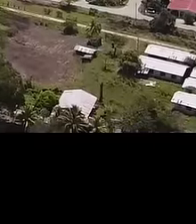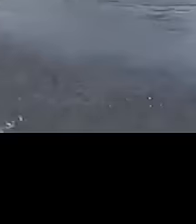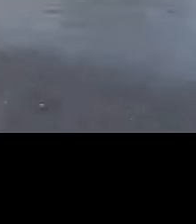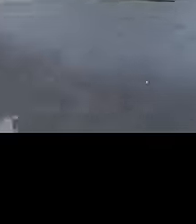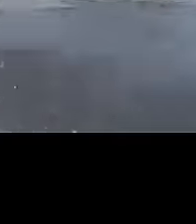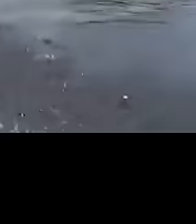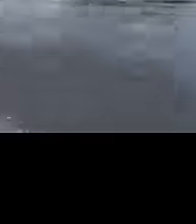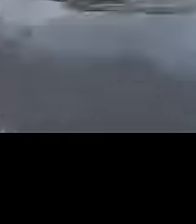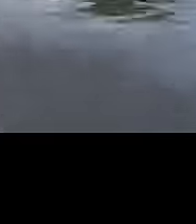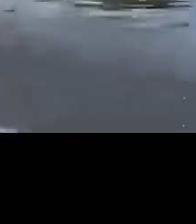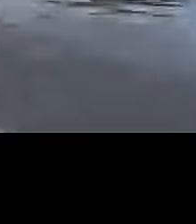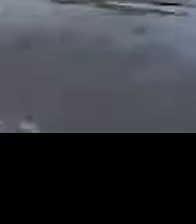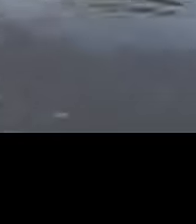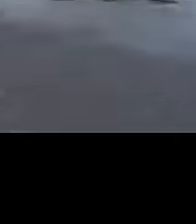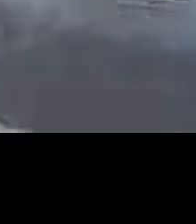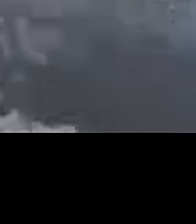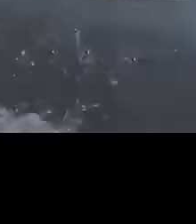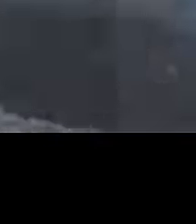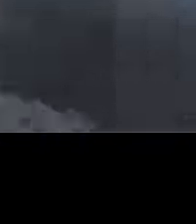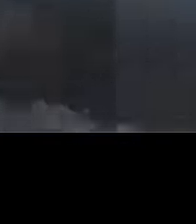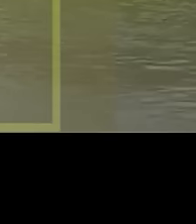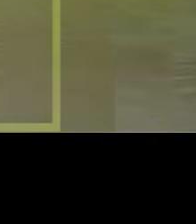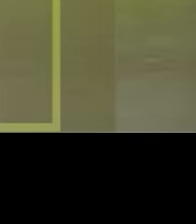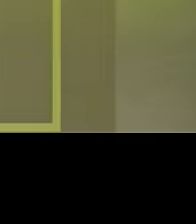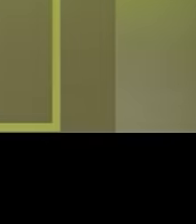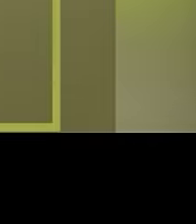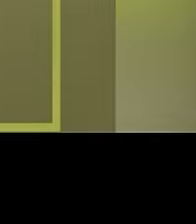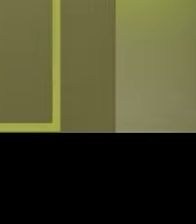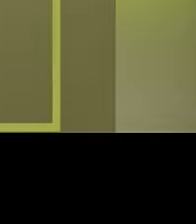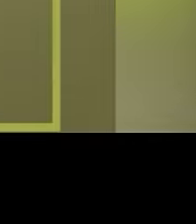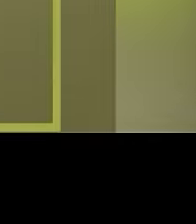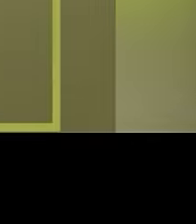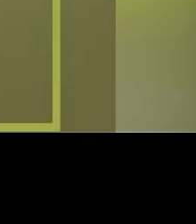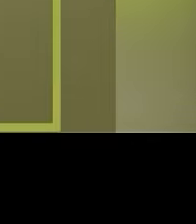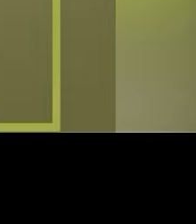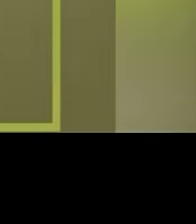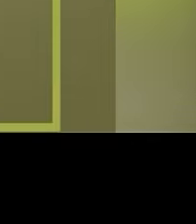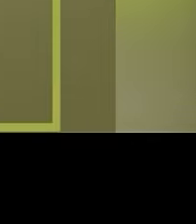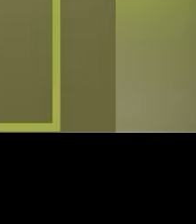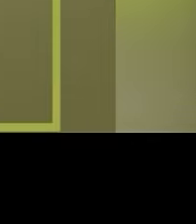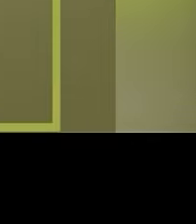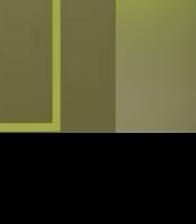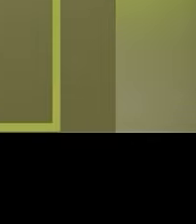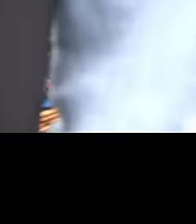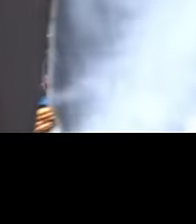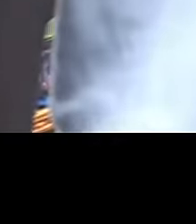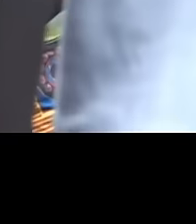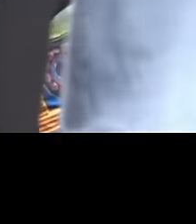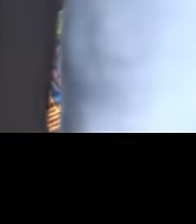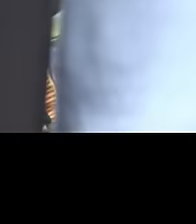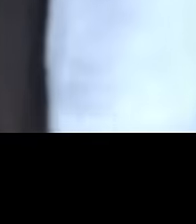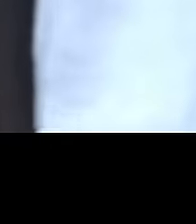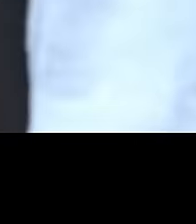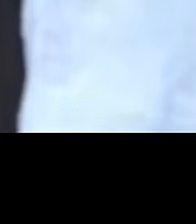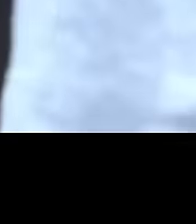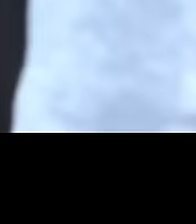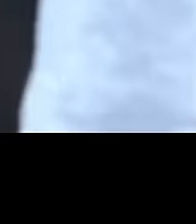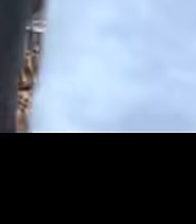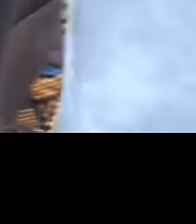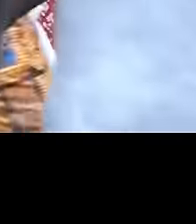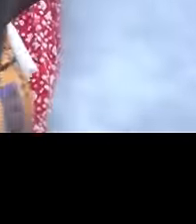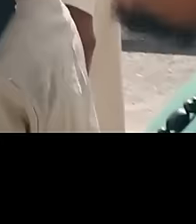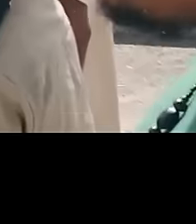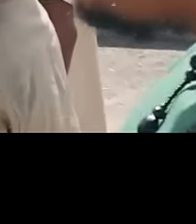of in een ver ruraal gebied woont, iedereen wordt meegenomen op de weg naar vooruitgang en